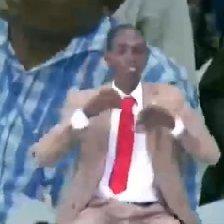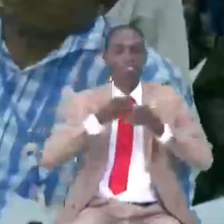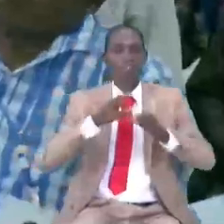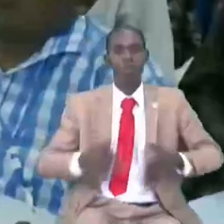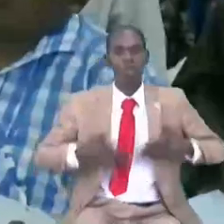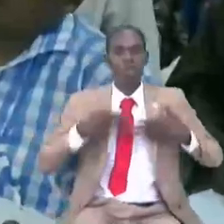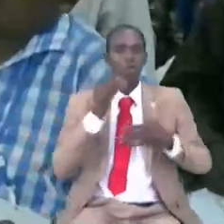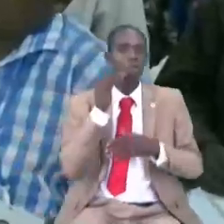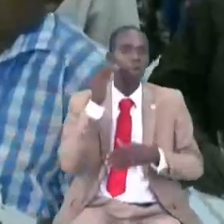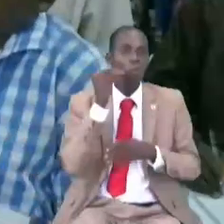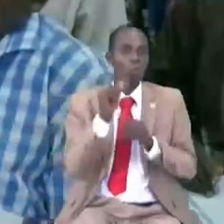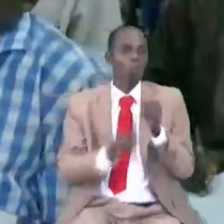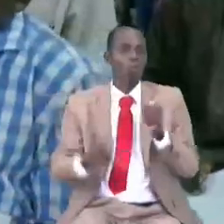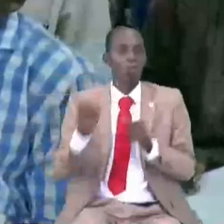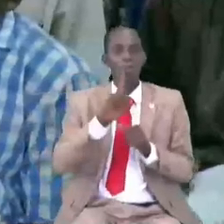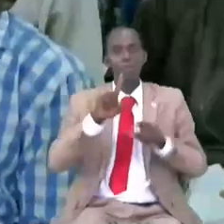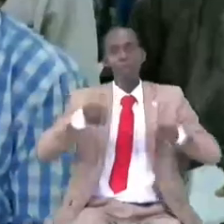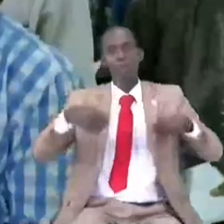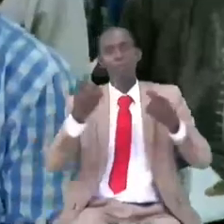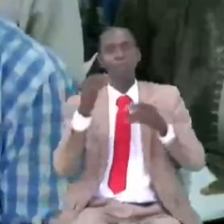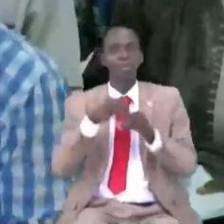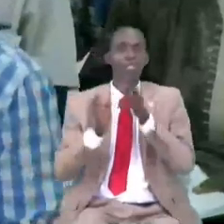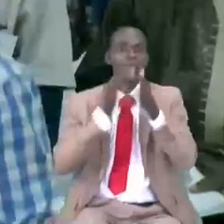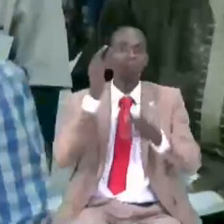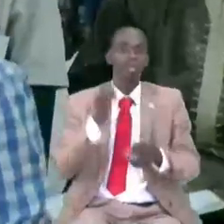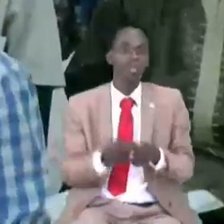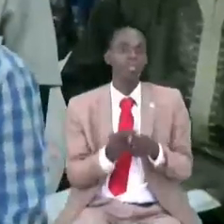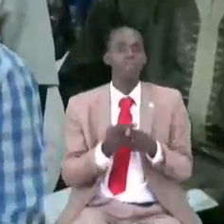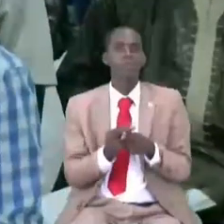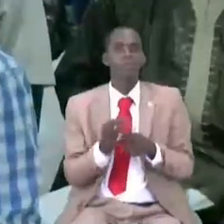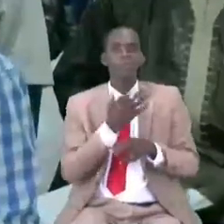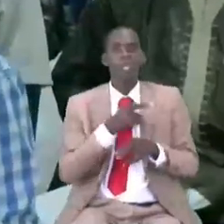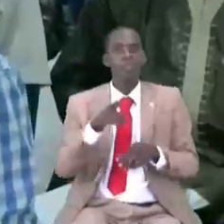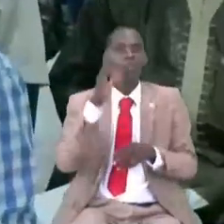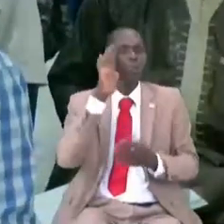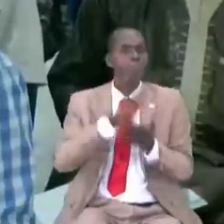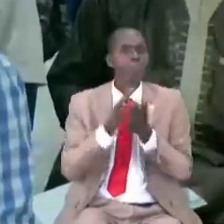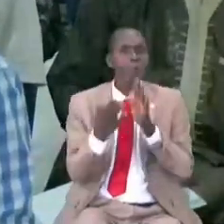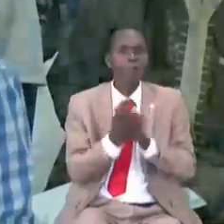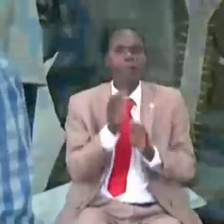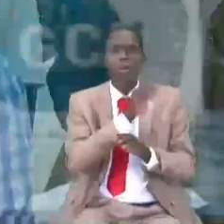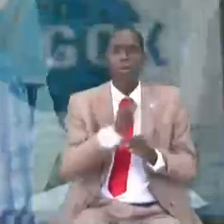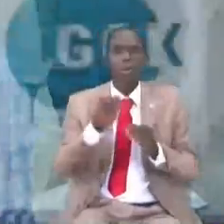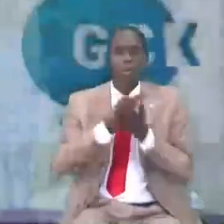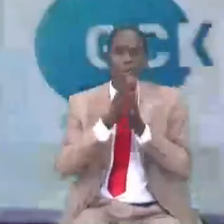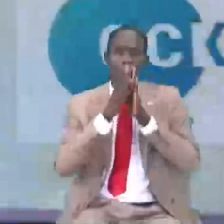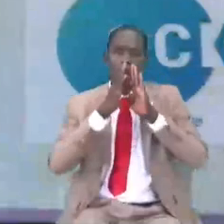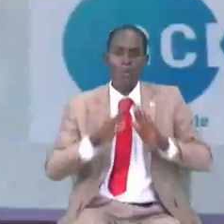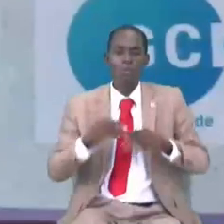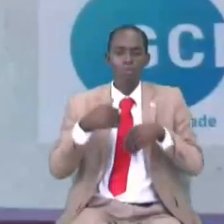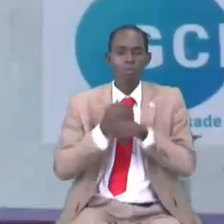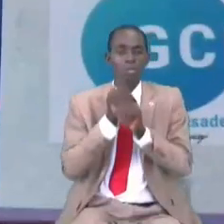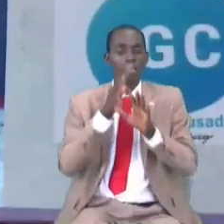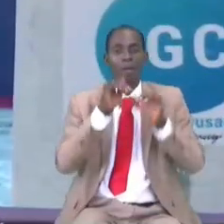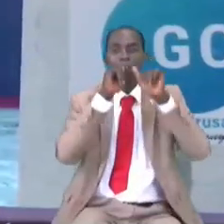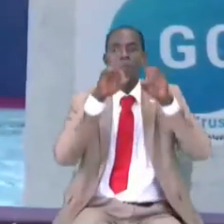nom de Jésus. Et tu deviendras un pacificateur. Heureux ceux qui procurent la paix, car ils seront appelés